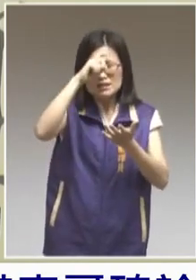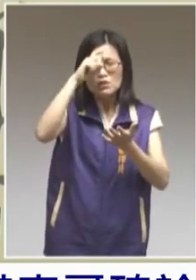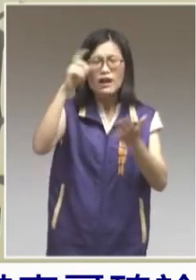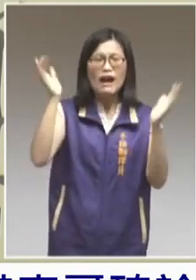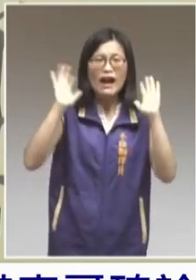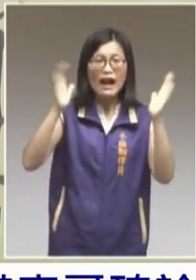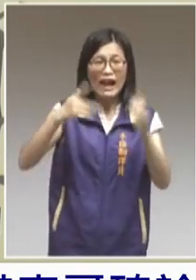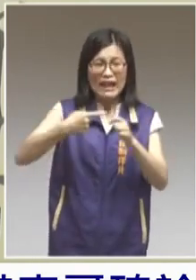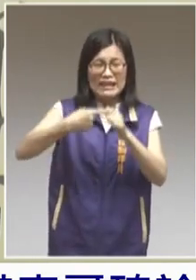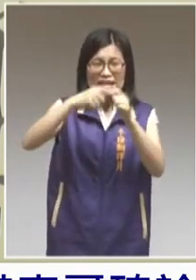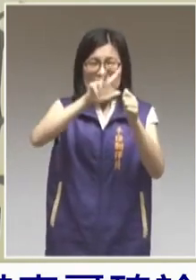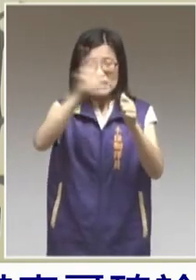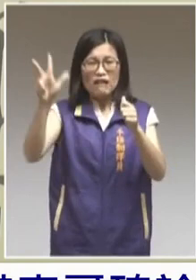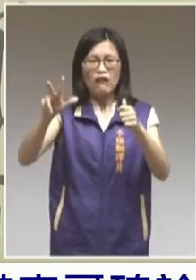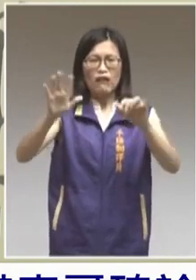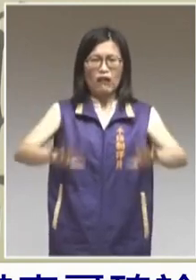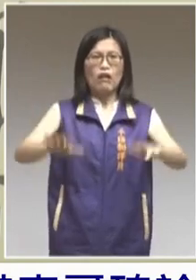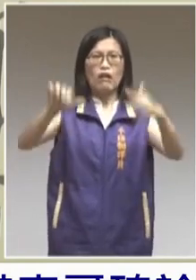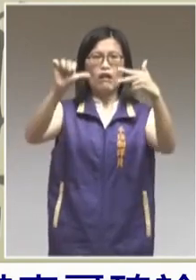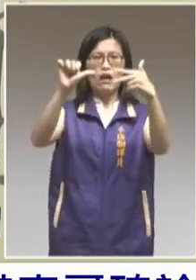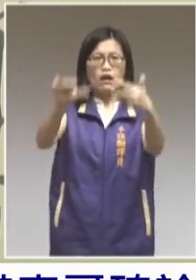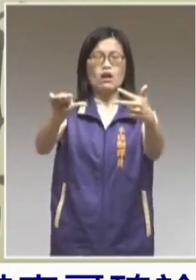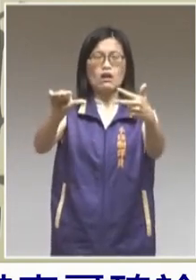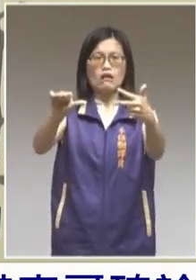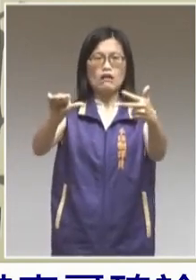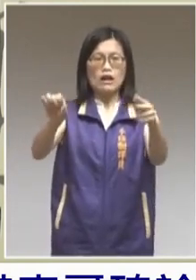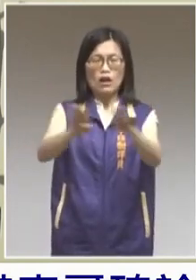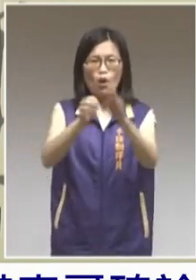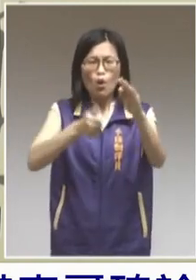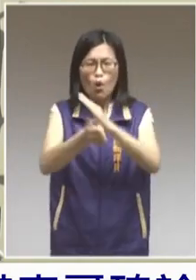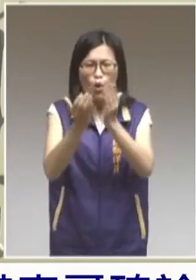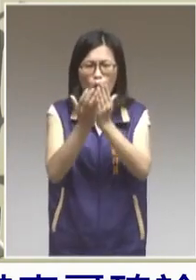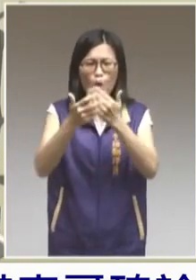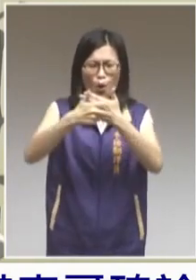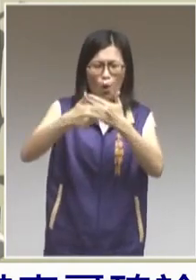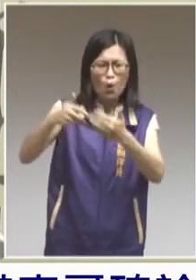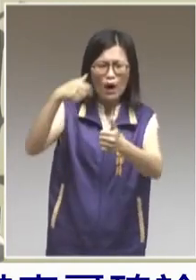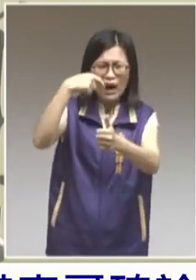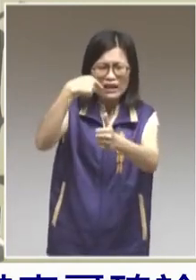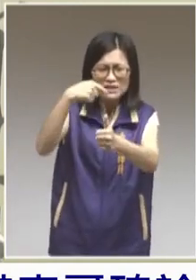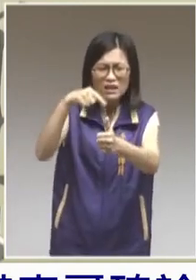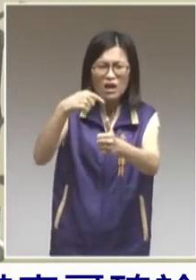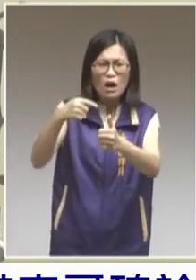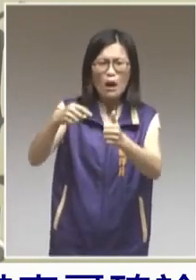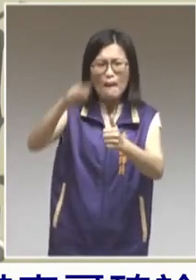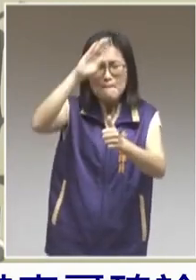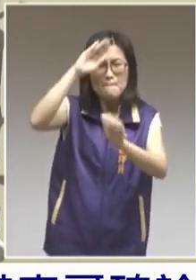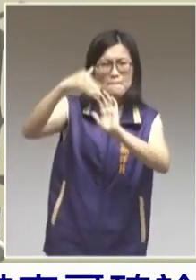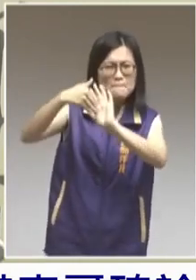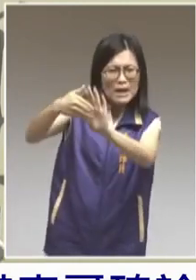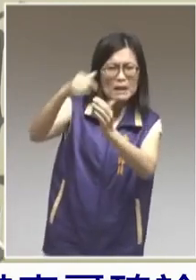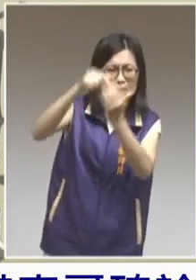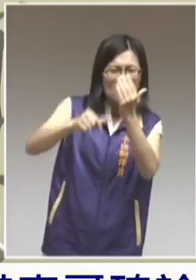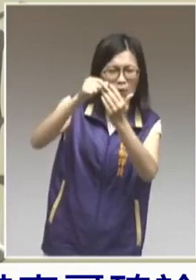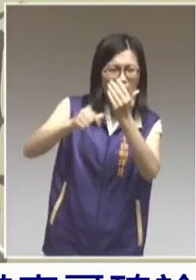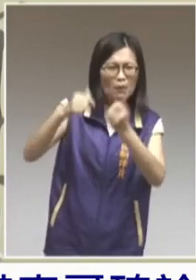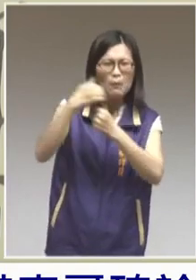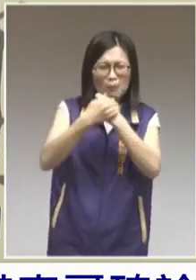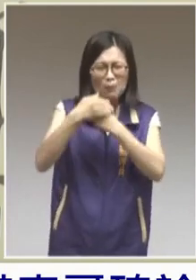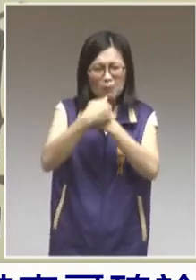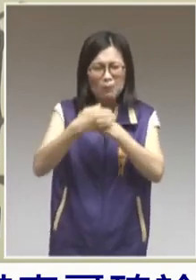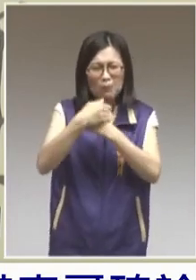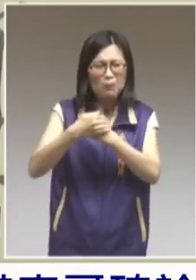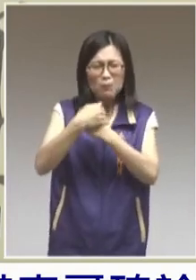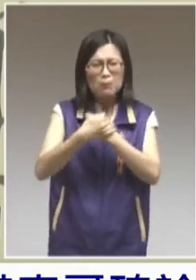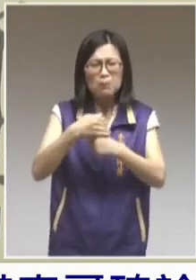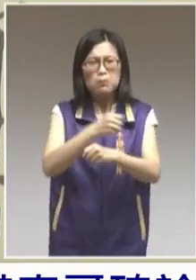阵，吼，这个即摆拜五拜托。那所有的卫教吼，甲防疫的措施，阮一定会甲顾好。嘛拜托大家家